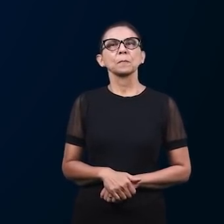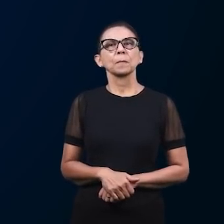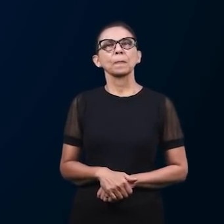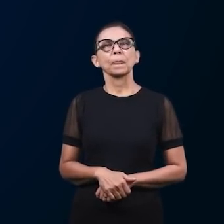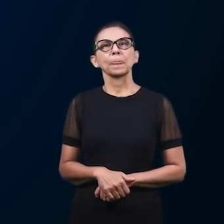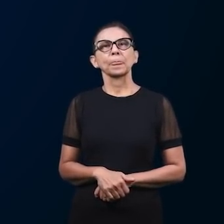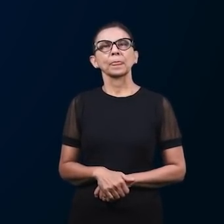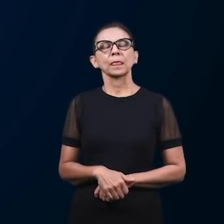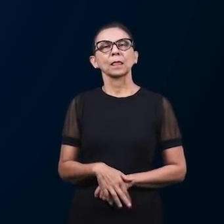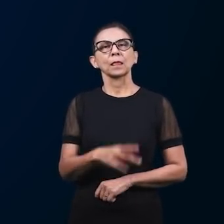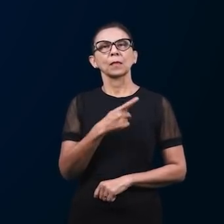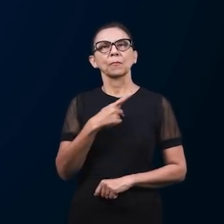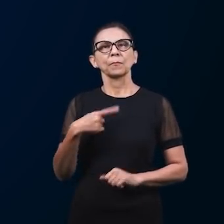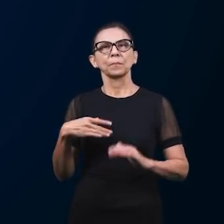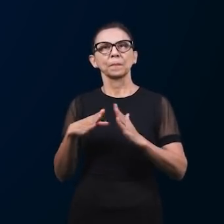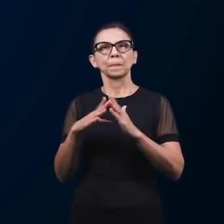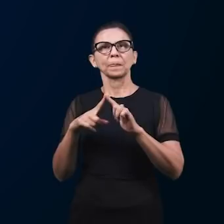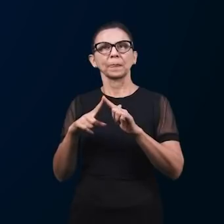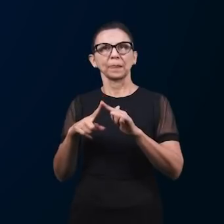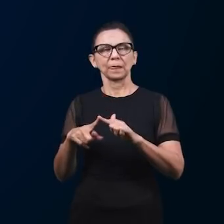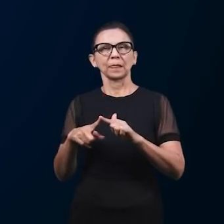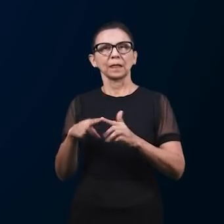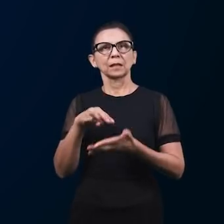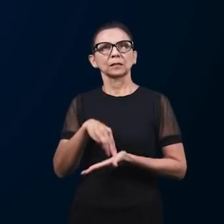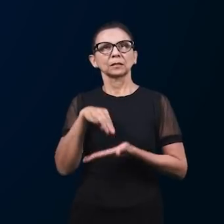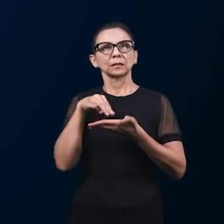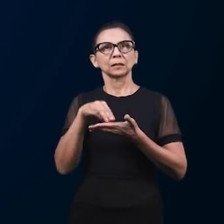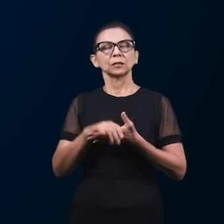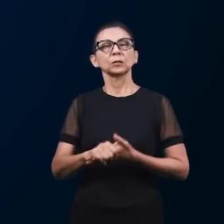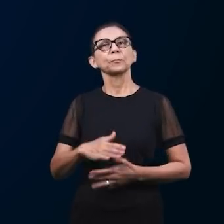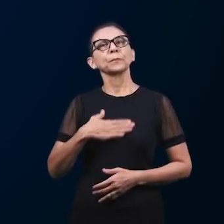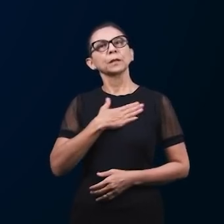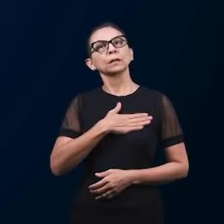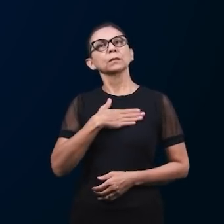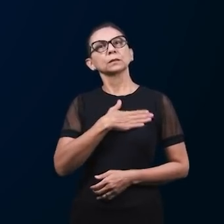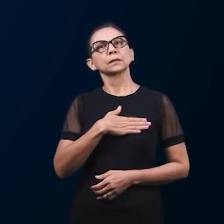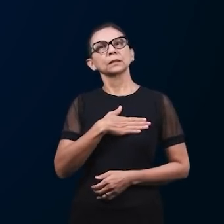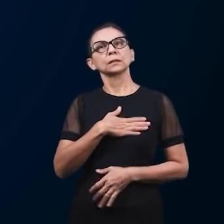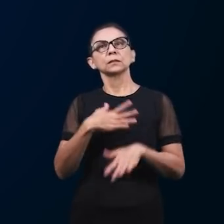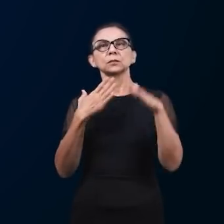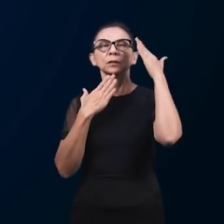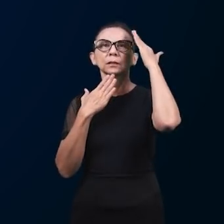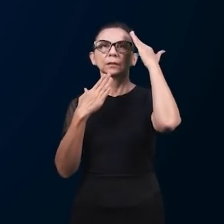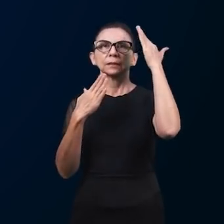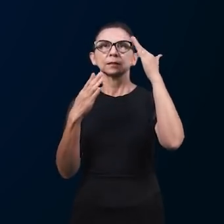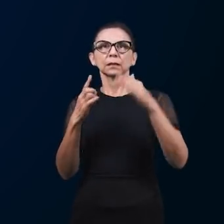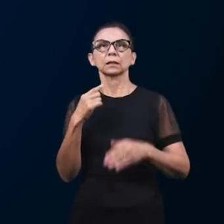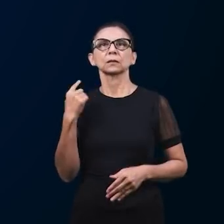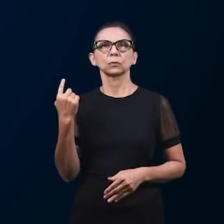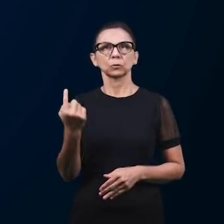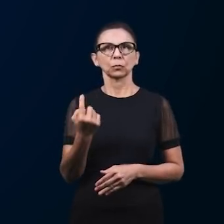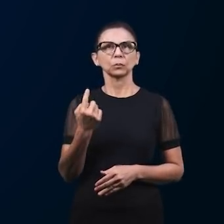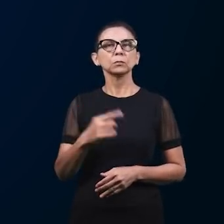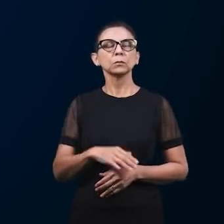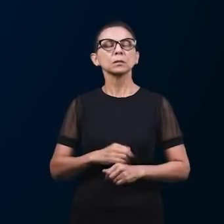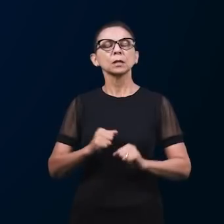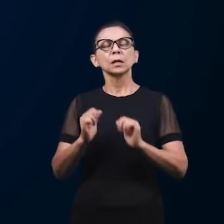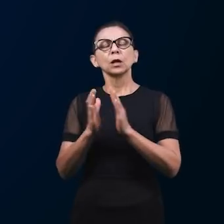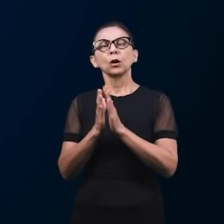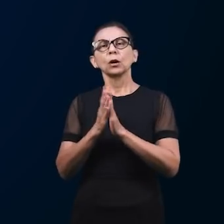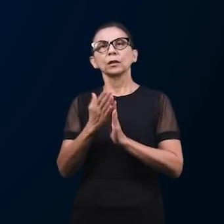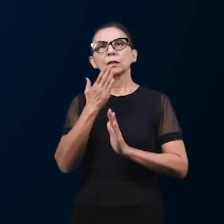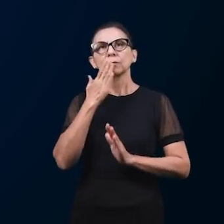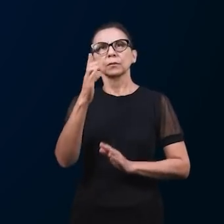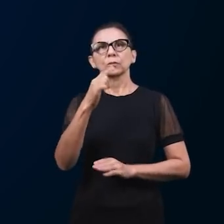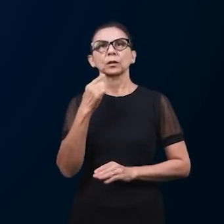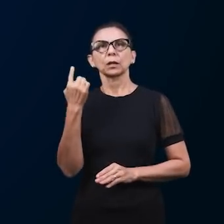kaldt. Og jeg vil takke spesielt for alle bønnene, alle de som ber for oss. For hver dag så har Guds